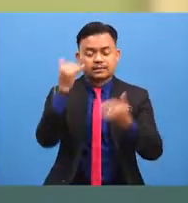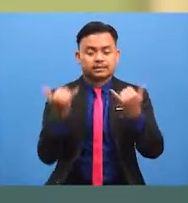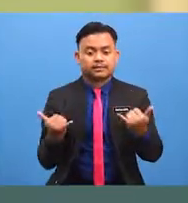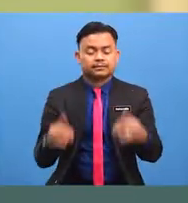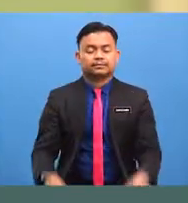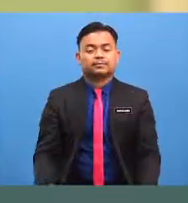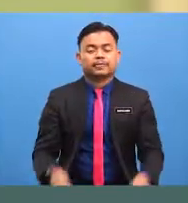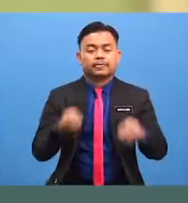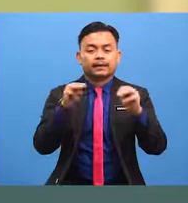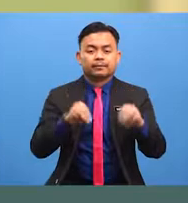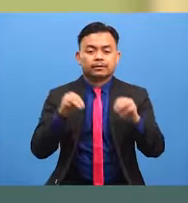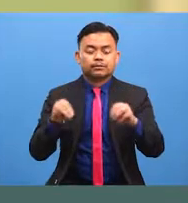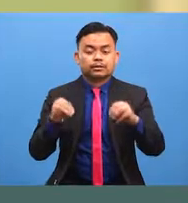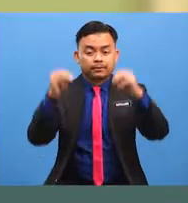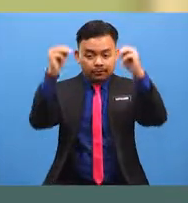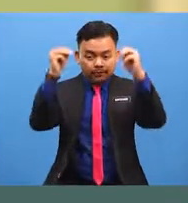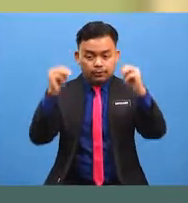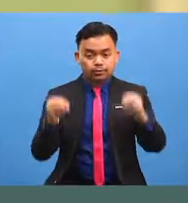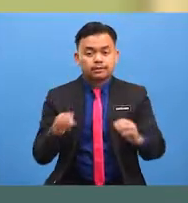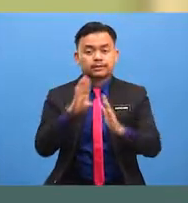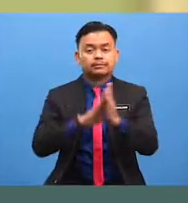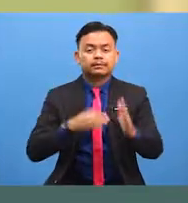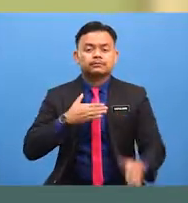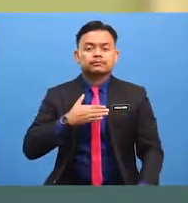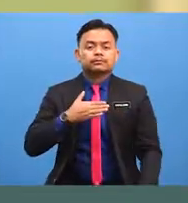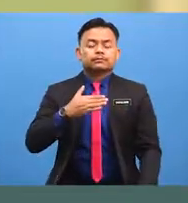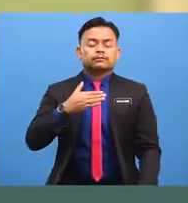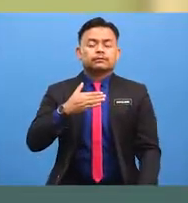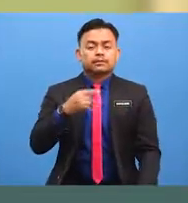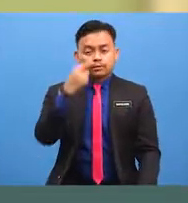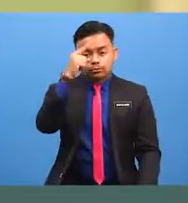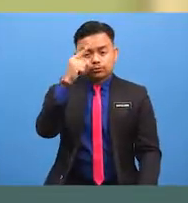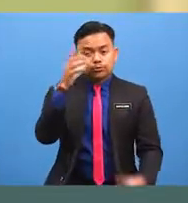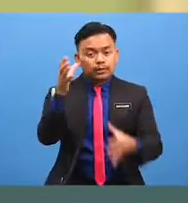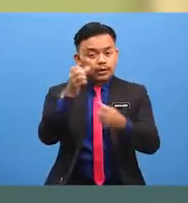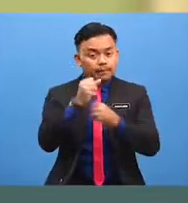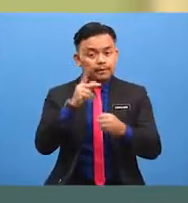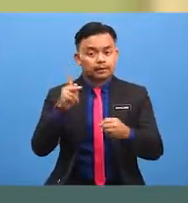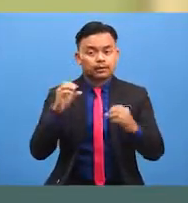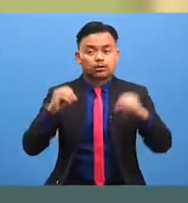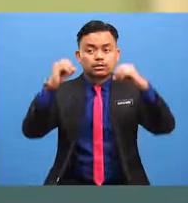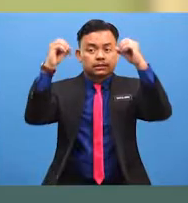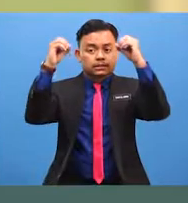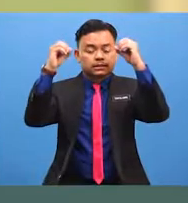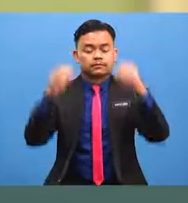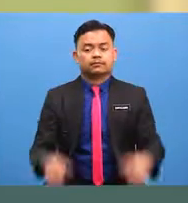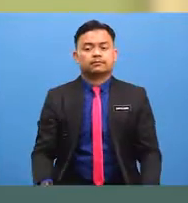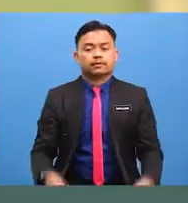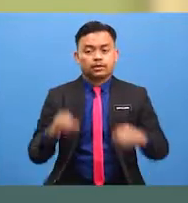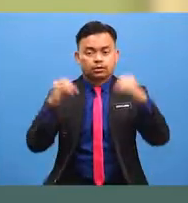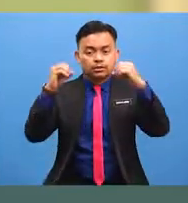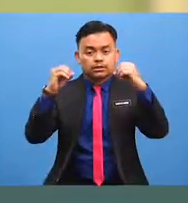Murid-murid, manusia bernafas untuk mendapatkan oksigen. Oksigen sangat penting kepada